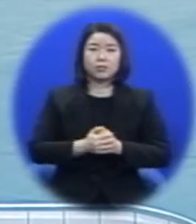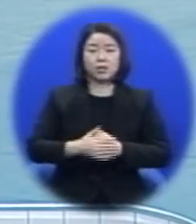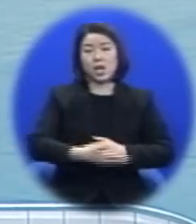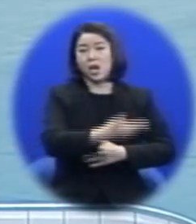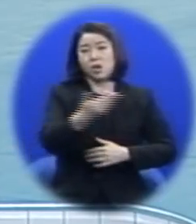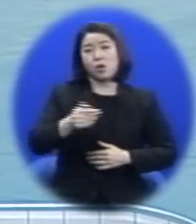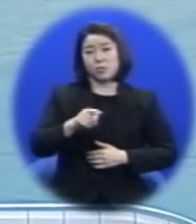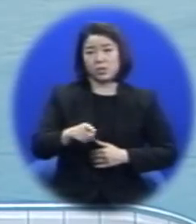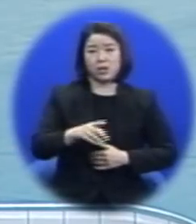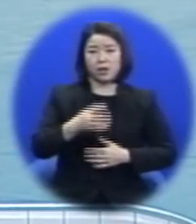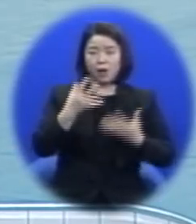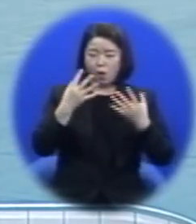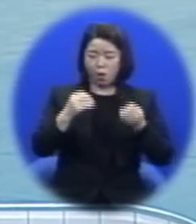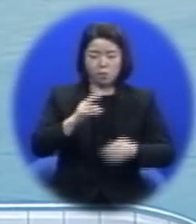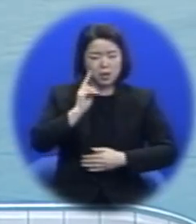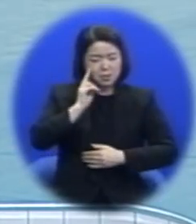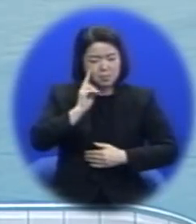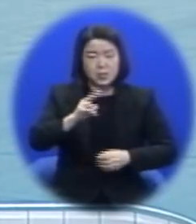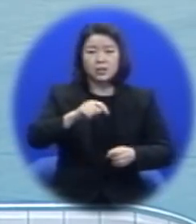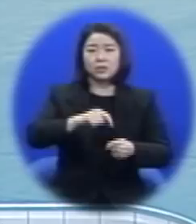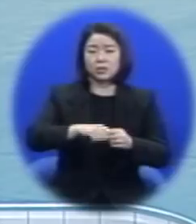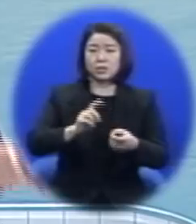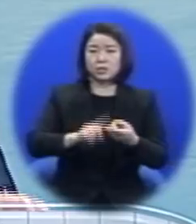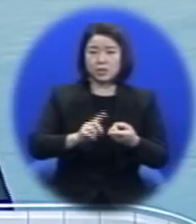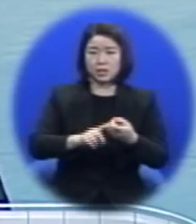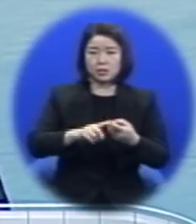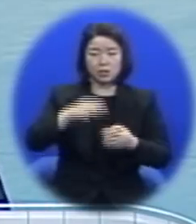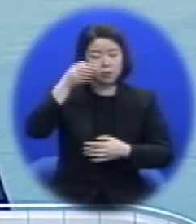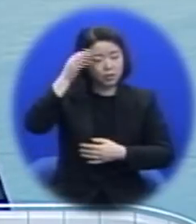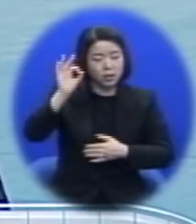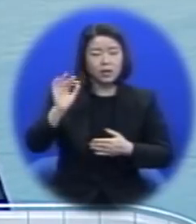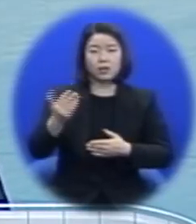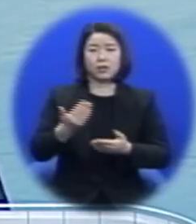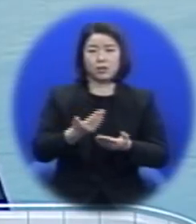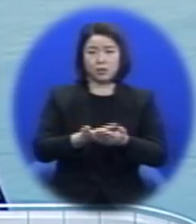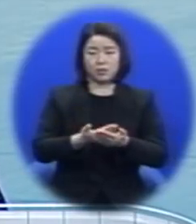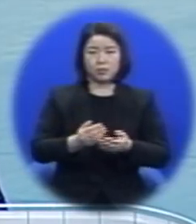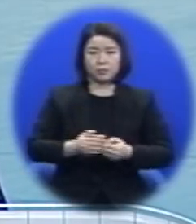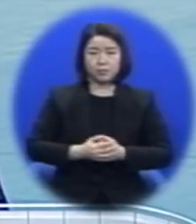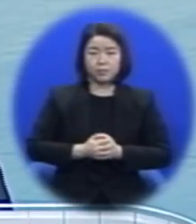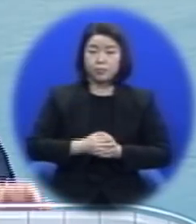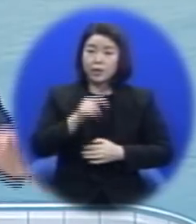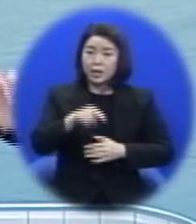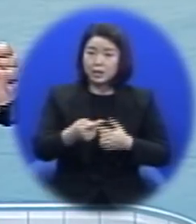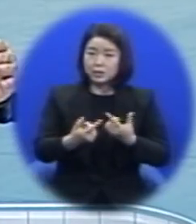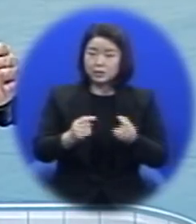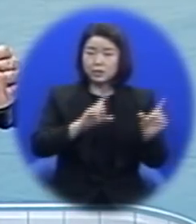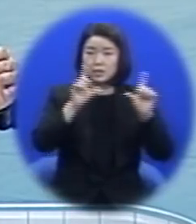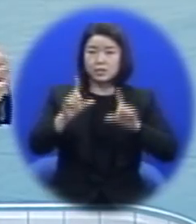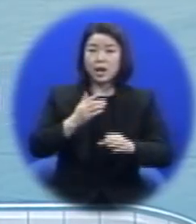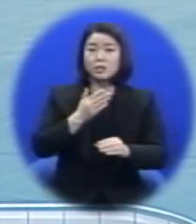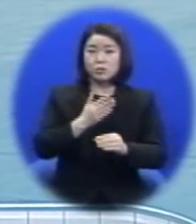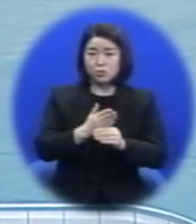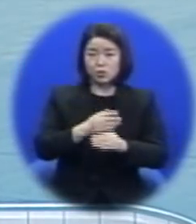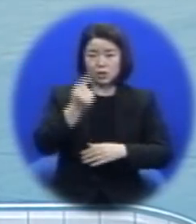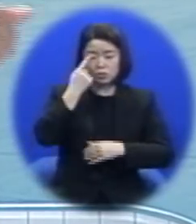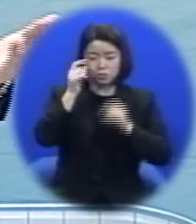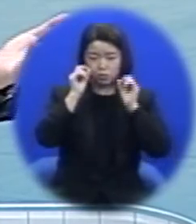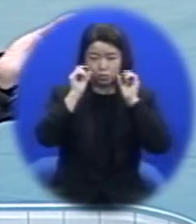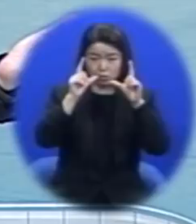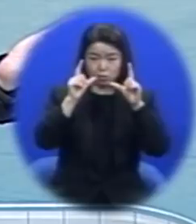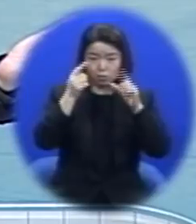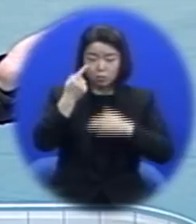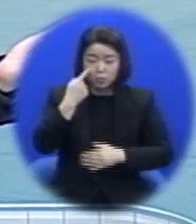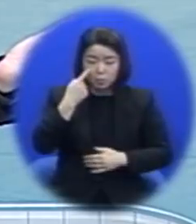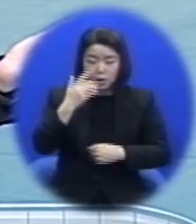여러분, 그게 얼마나 비극적인 것인가에 대해서 깨달으셔야 합니다. 그렇게 살다가 눈을 떠보니까